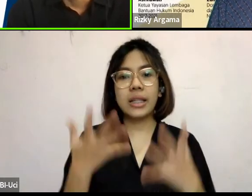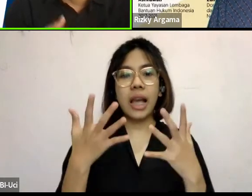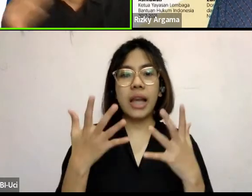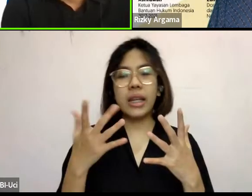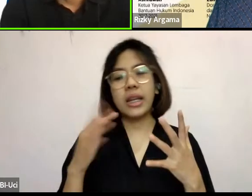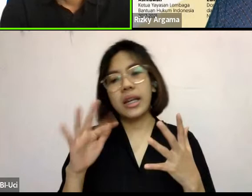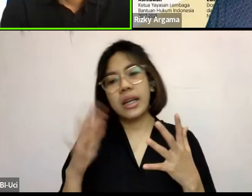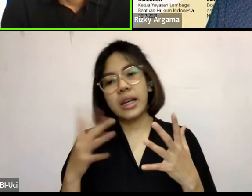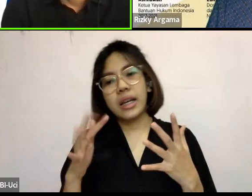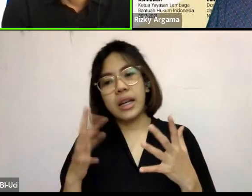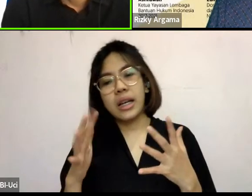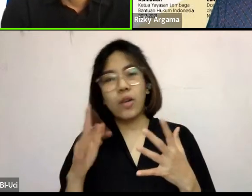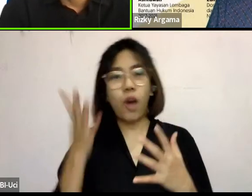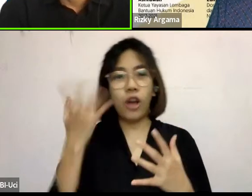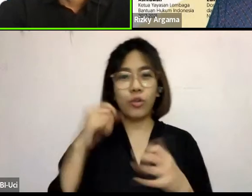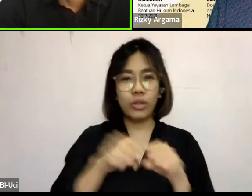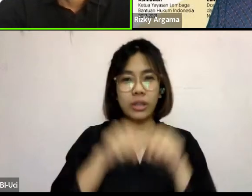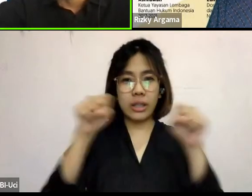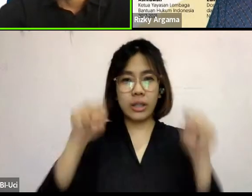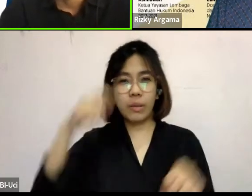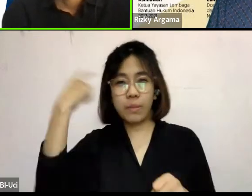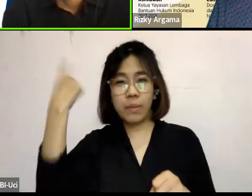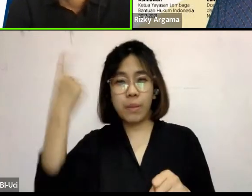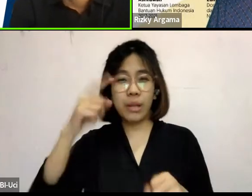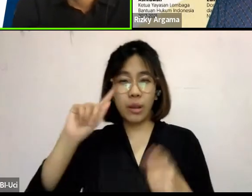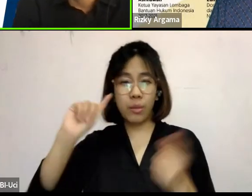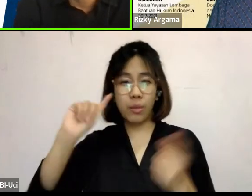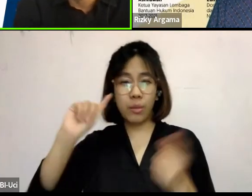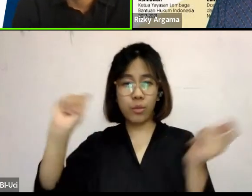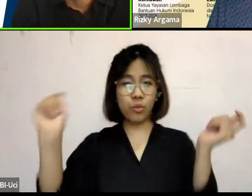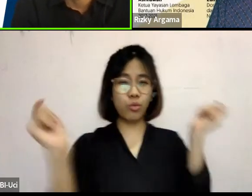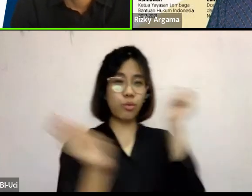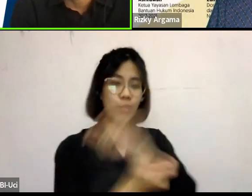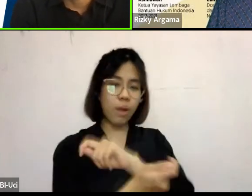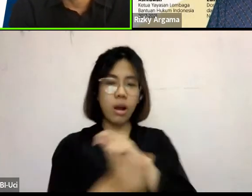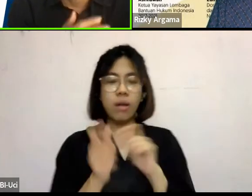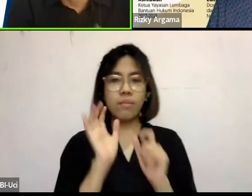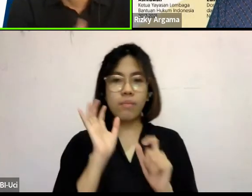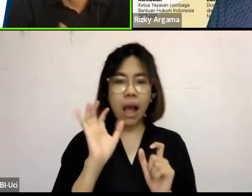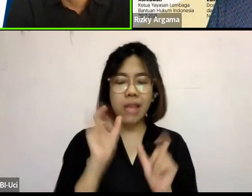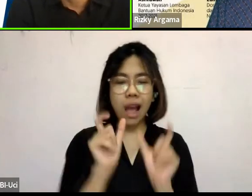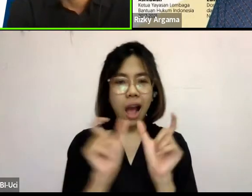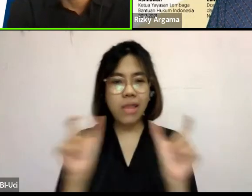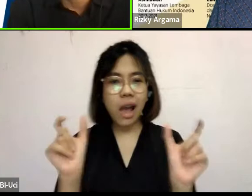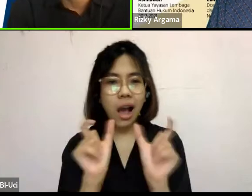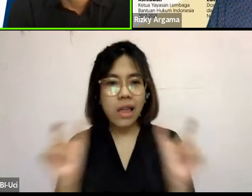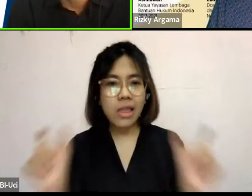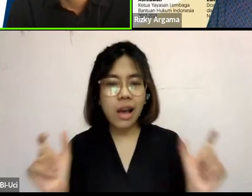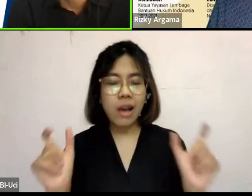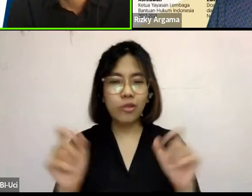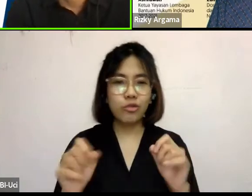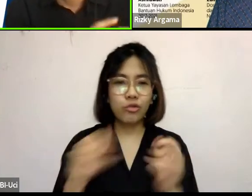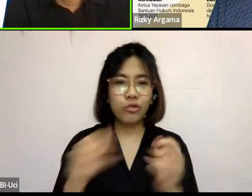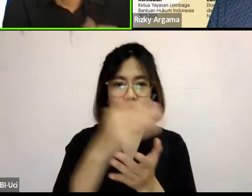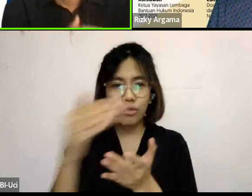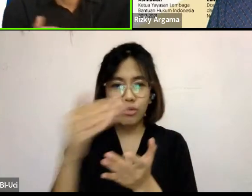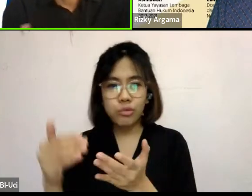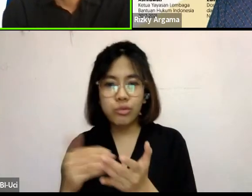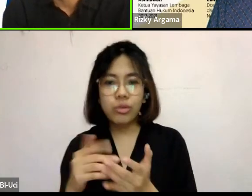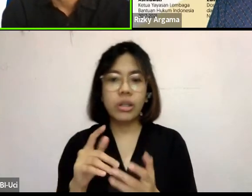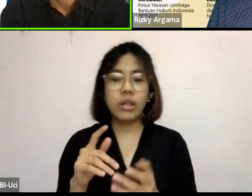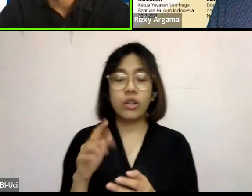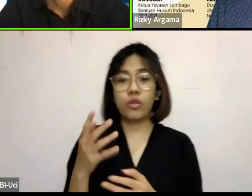masa reformasi ini ke sangat-sangat juga kaya gitu jadi kalau mau dilihat saya ke agama Tadi sempet bilang bahwa